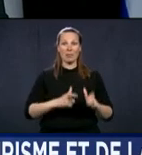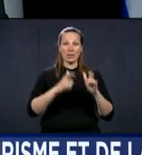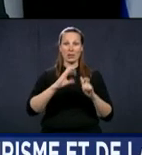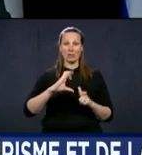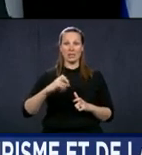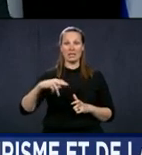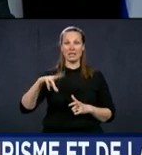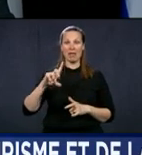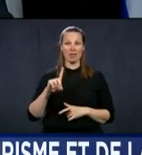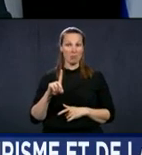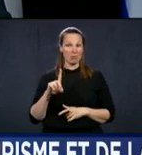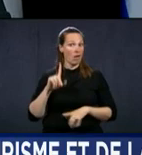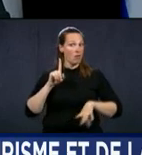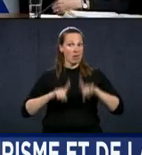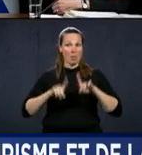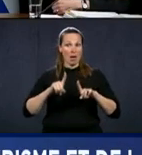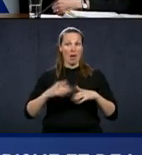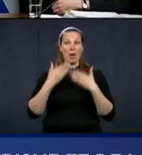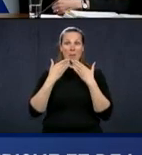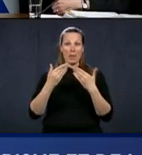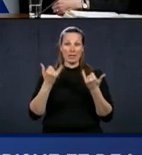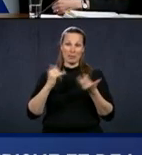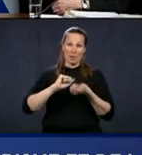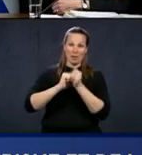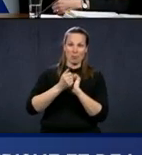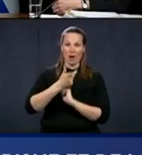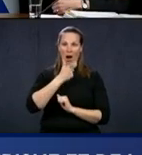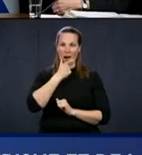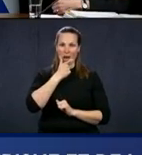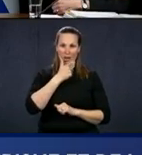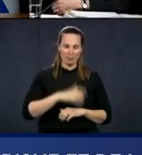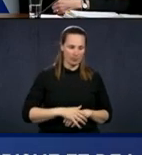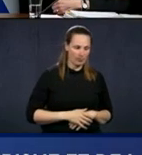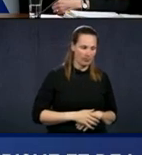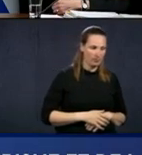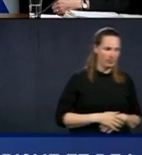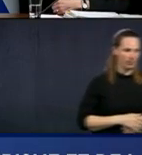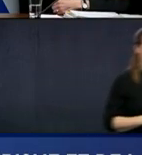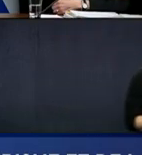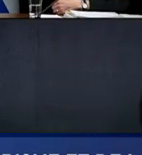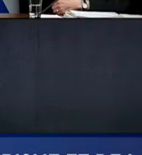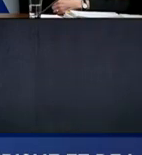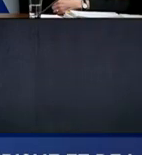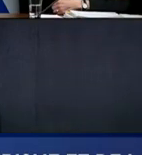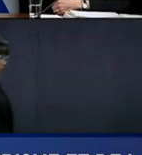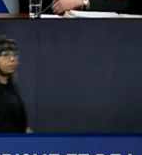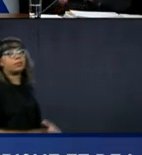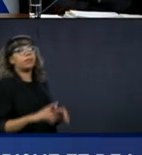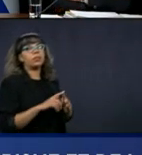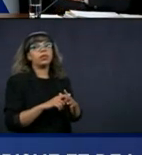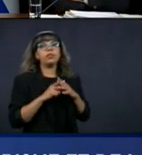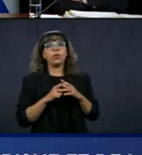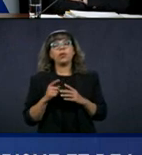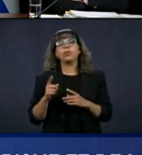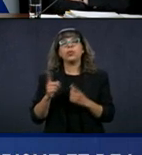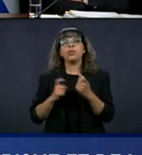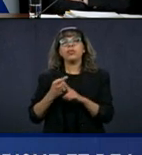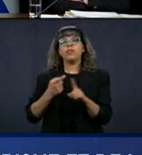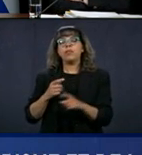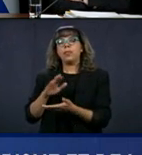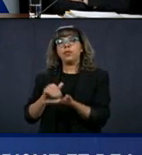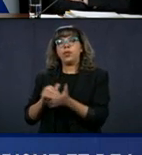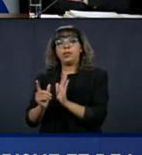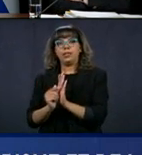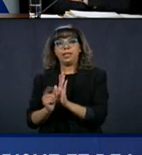milieu. Merci. So time now for questions in English. We'll start today with Phil Oudier, Montreal Gazette. Question en anglais. Good